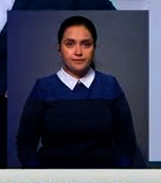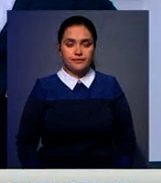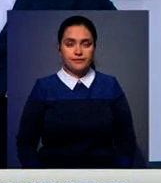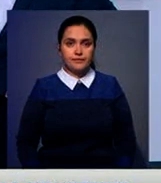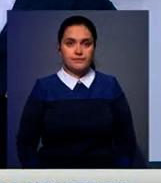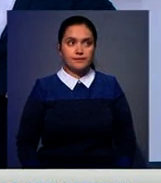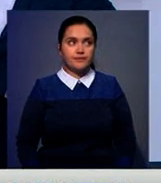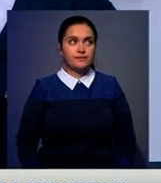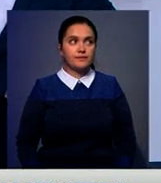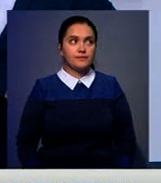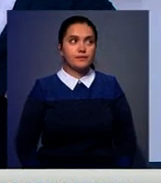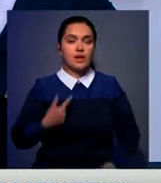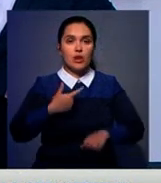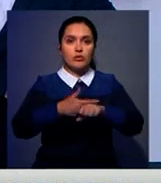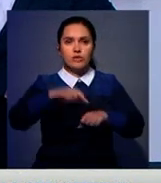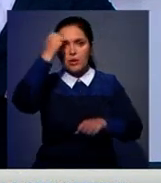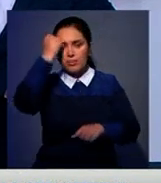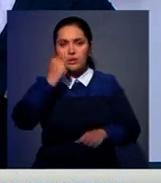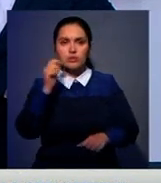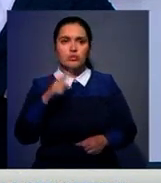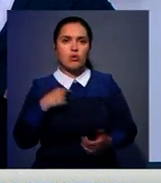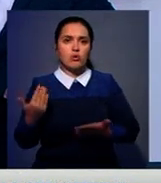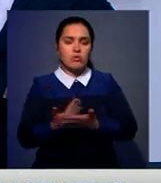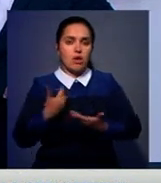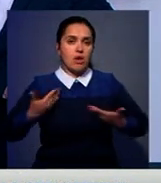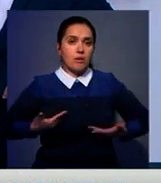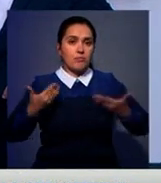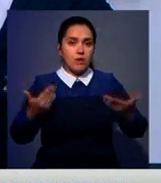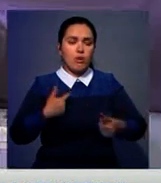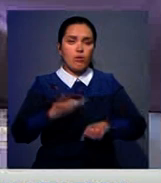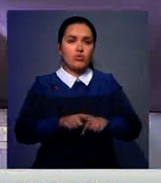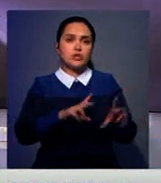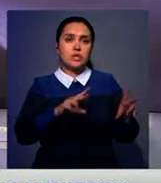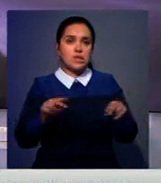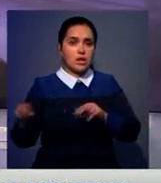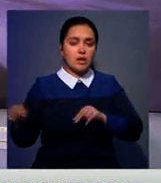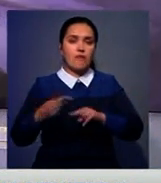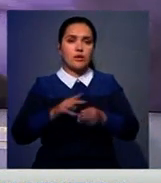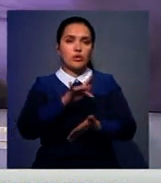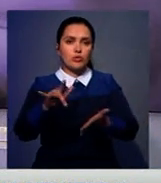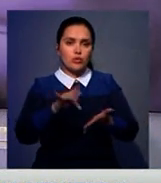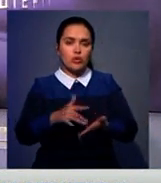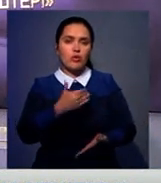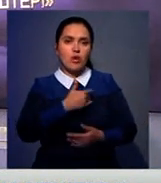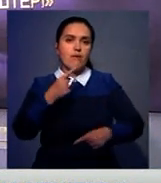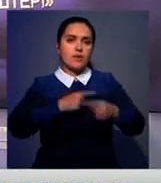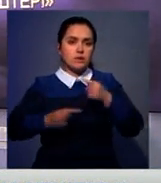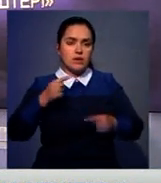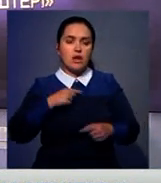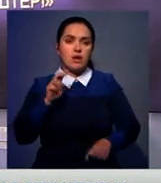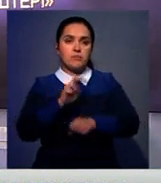за то, что я снова здесь, и я очень счастлив, потому что в этот город хочется возвращаться и возвращаться,